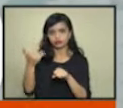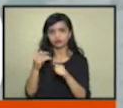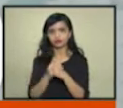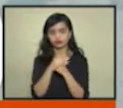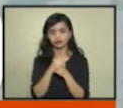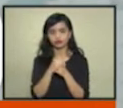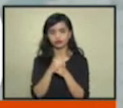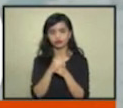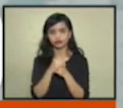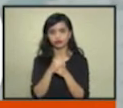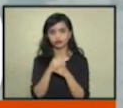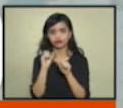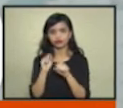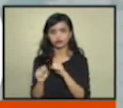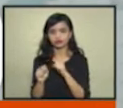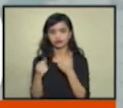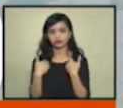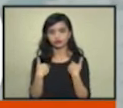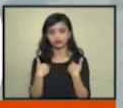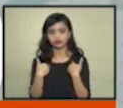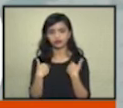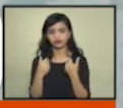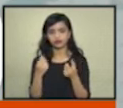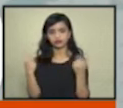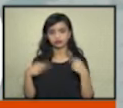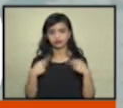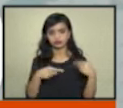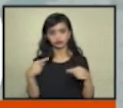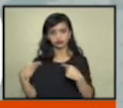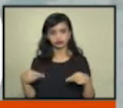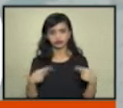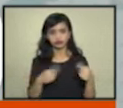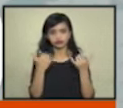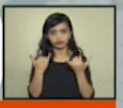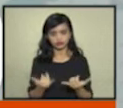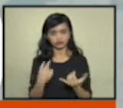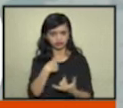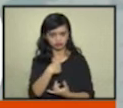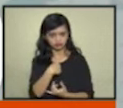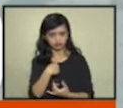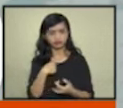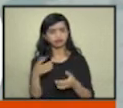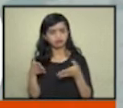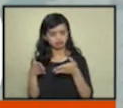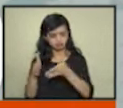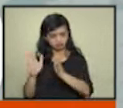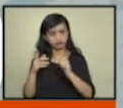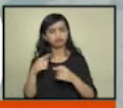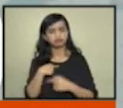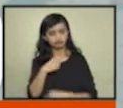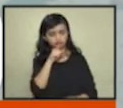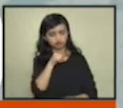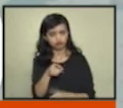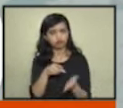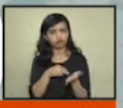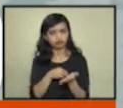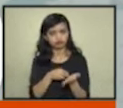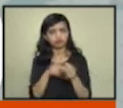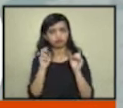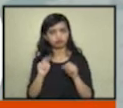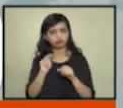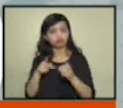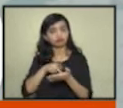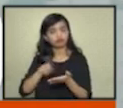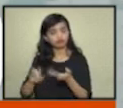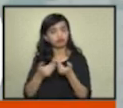shareholder kasi hindi kami nag-uusap ng magkakapatid, nag-aaway-away na kami. Kayon, ako pa mapayag naman, inaamin ko, kung kailangan bayaran siya